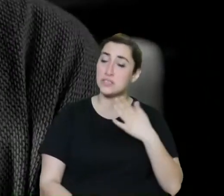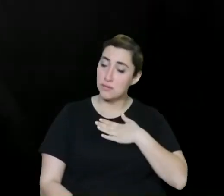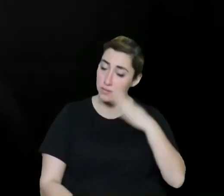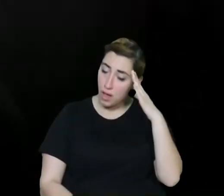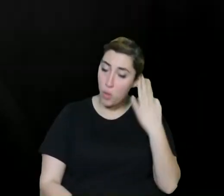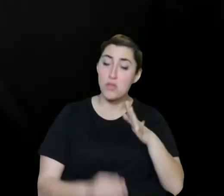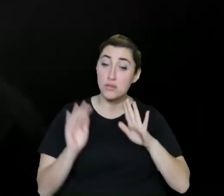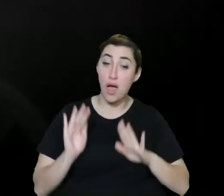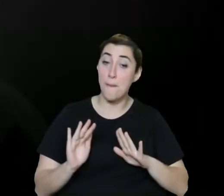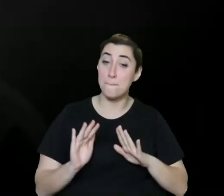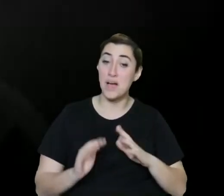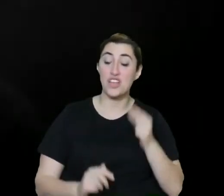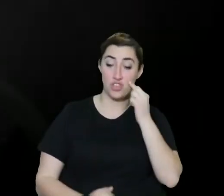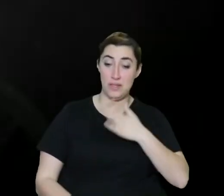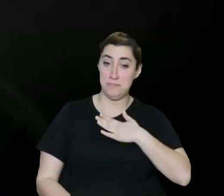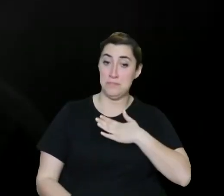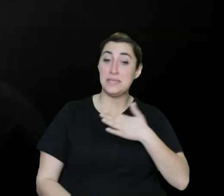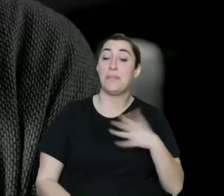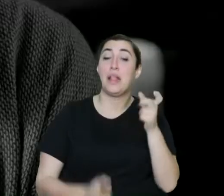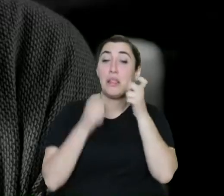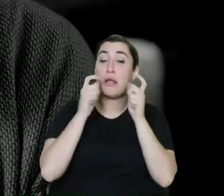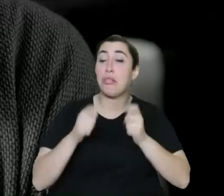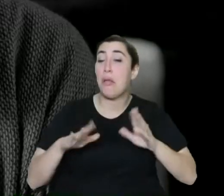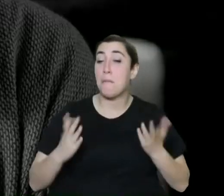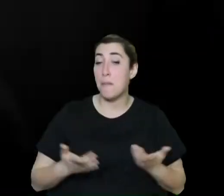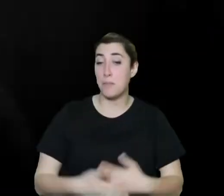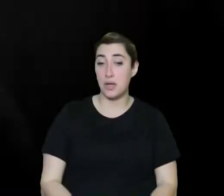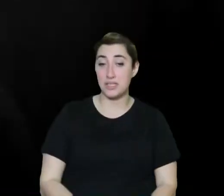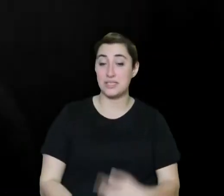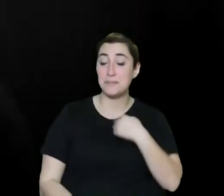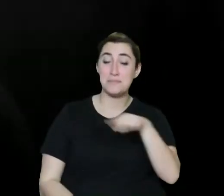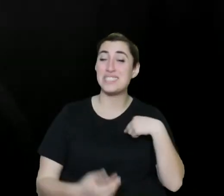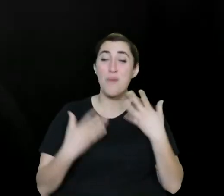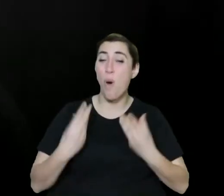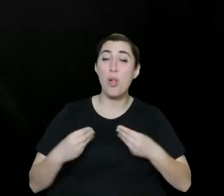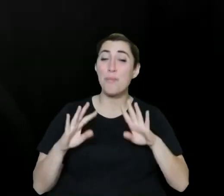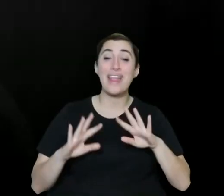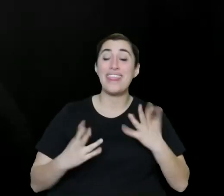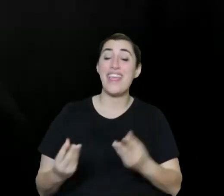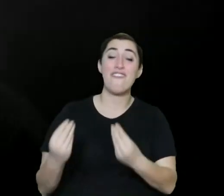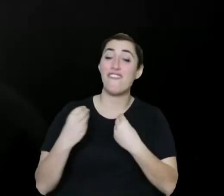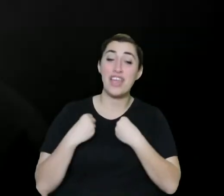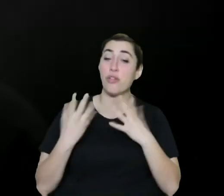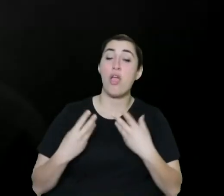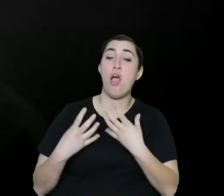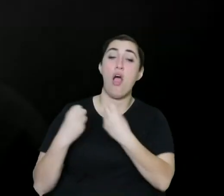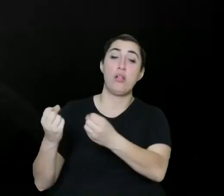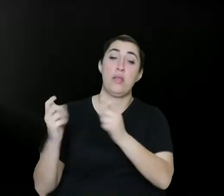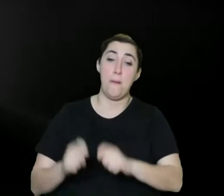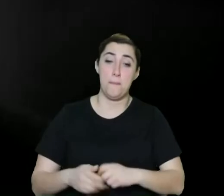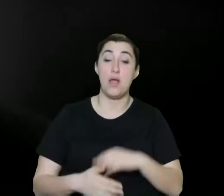olasın ama can bizimki, dikkat edelim. Bizim olmayanı ne verir ne